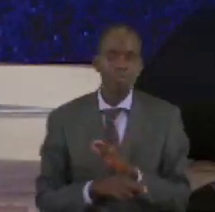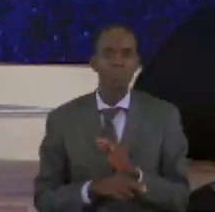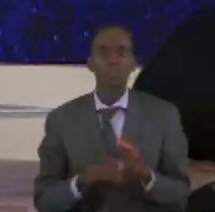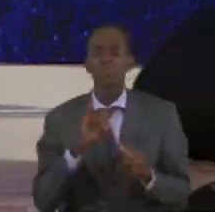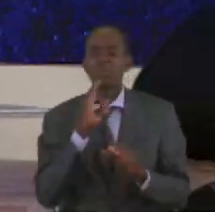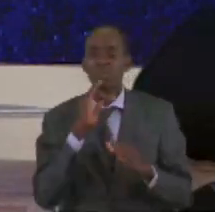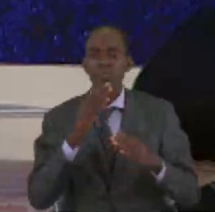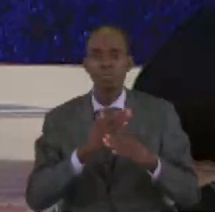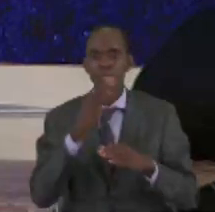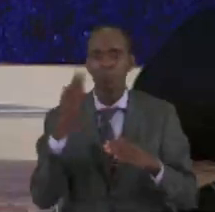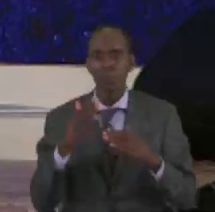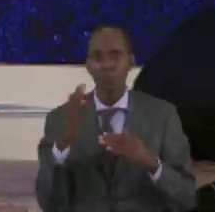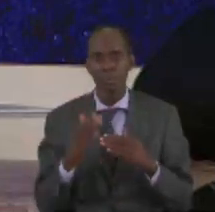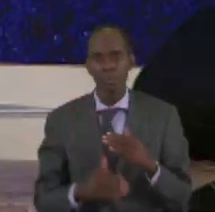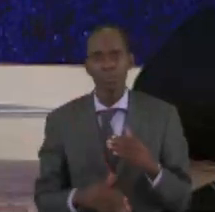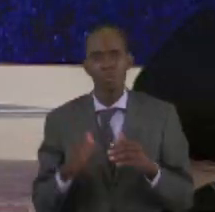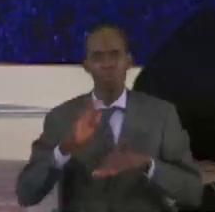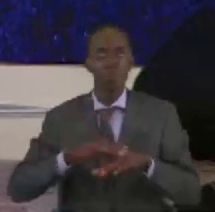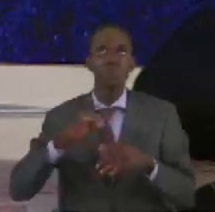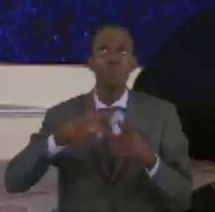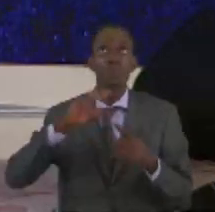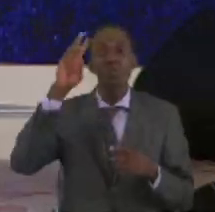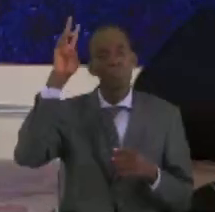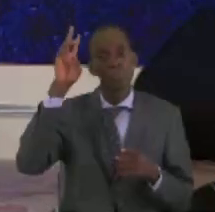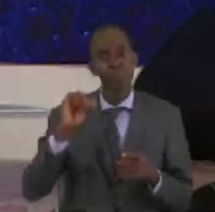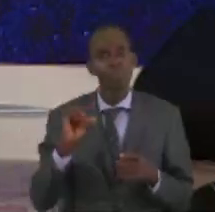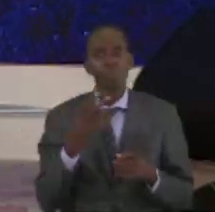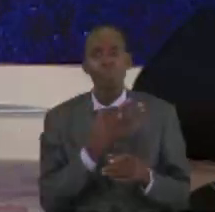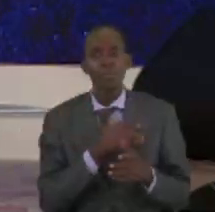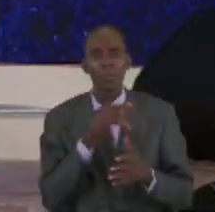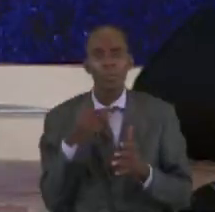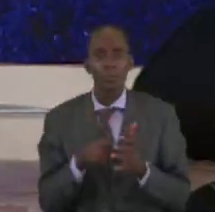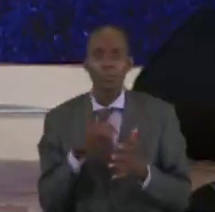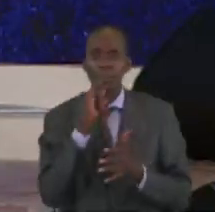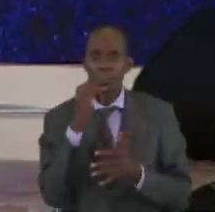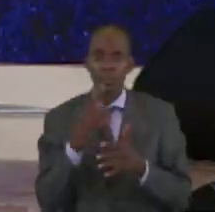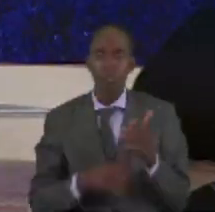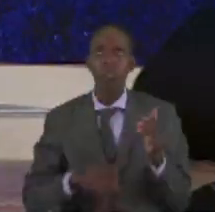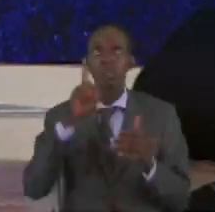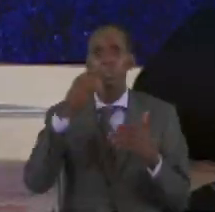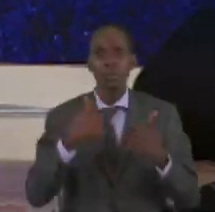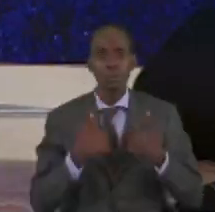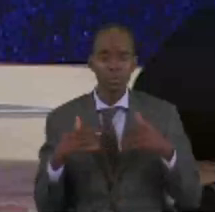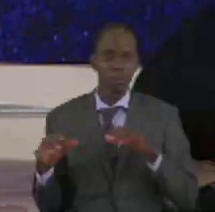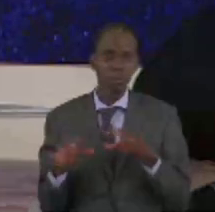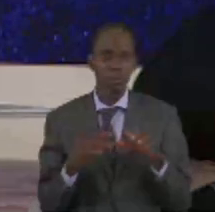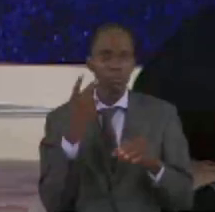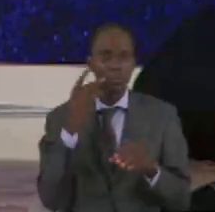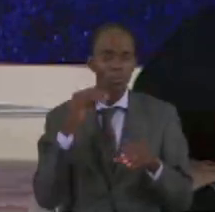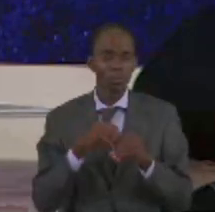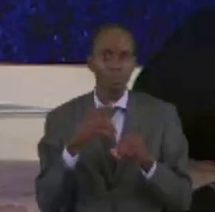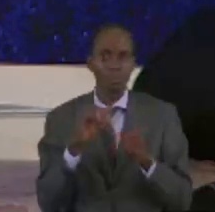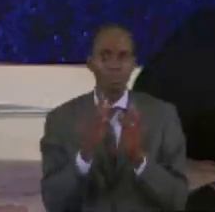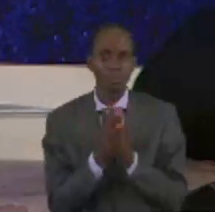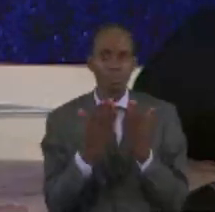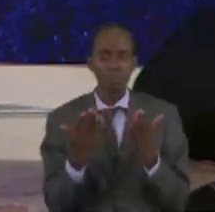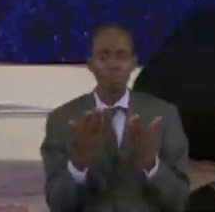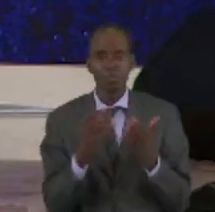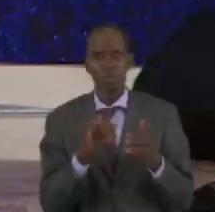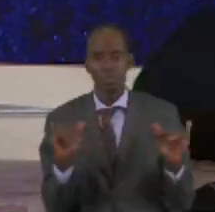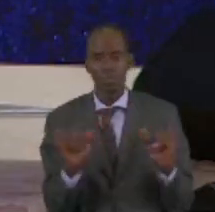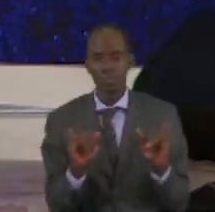notre engagement, tout est au Seigneur. Et c'est ce qu'il a fait. Et on nous dit